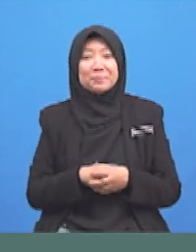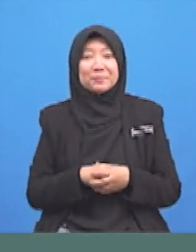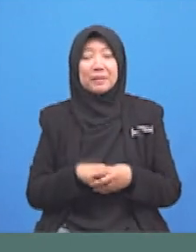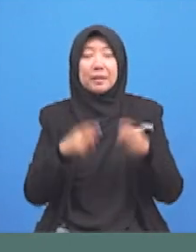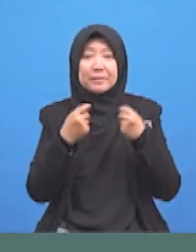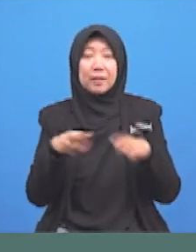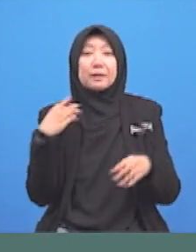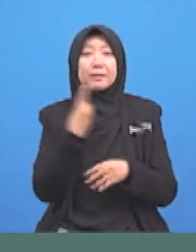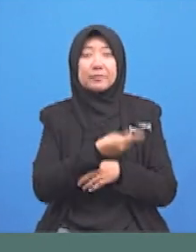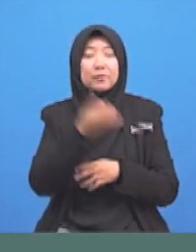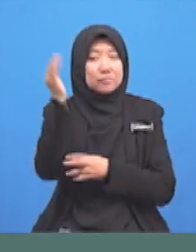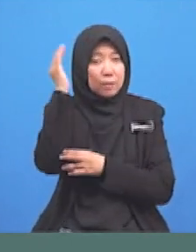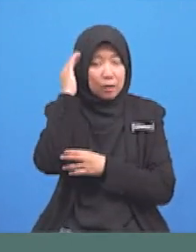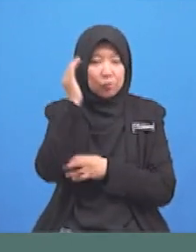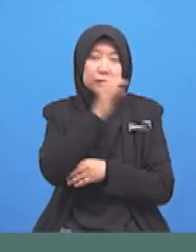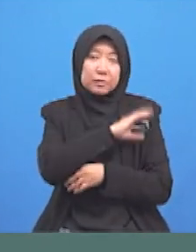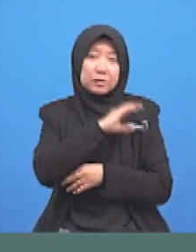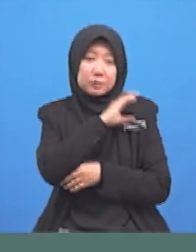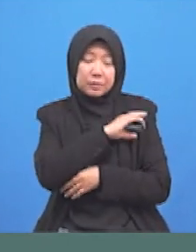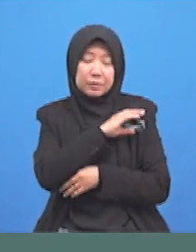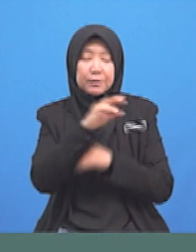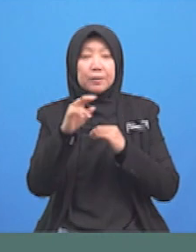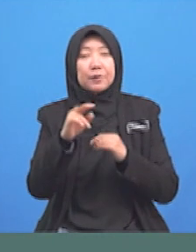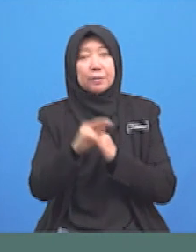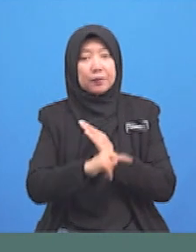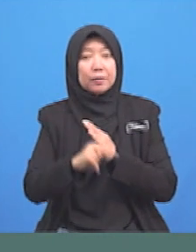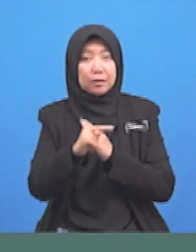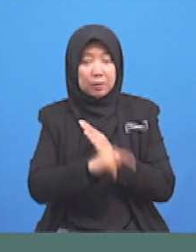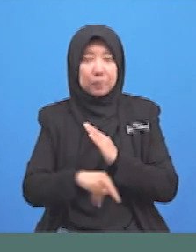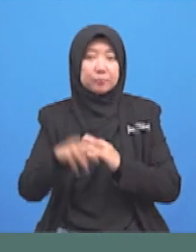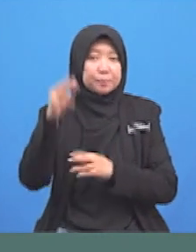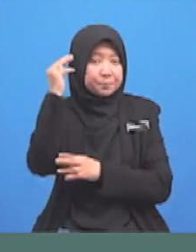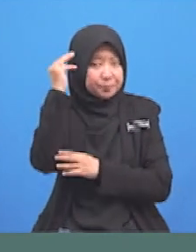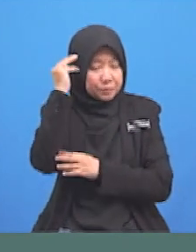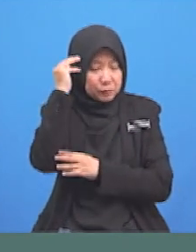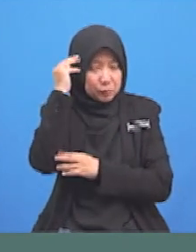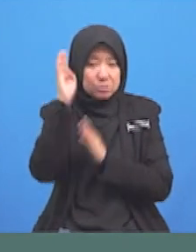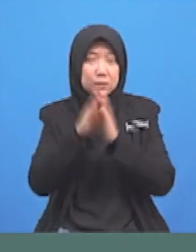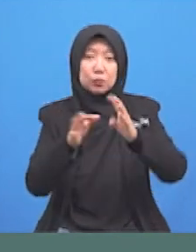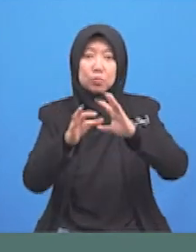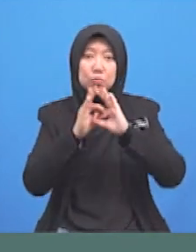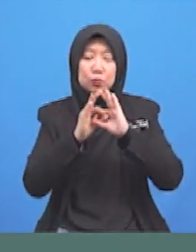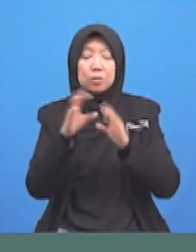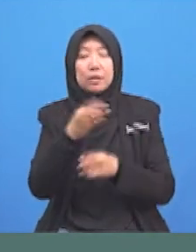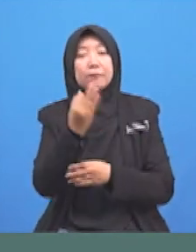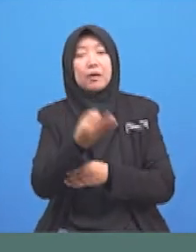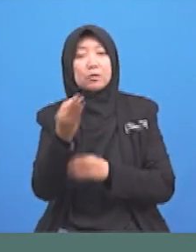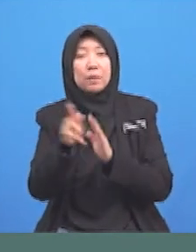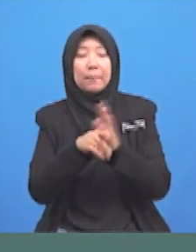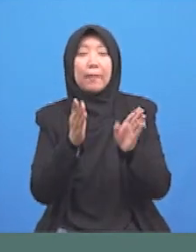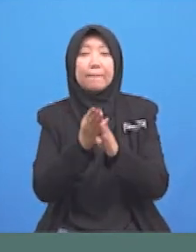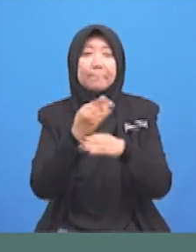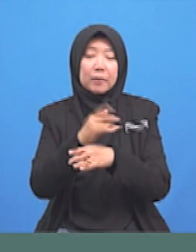Setelah kita mengetahui ciri-ciri negeri-negeri Melayu Bersekutu dan faktor-faktor pembentukan negeri-negeri